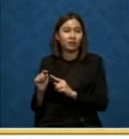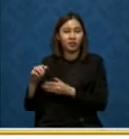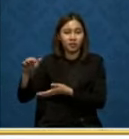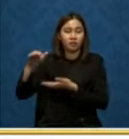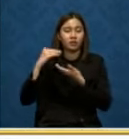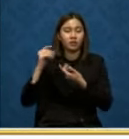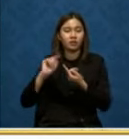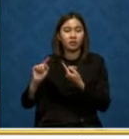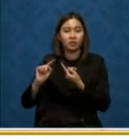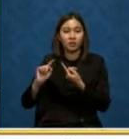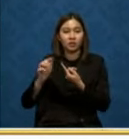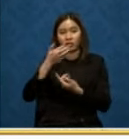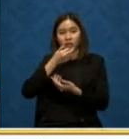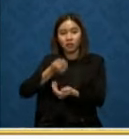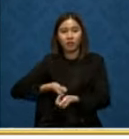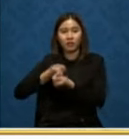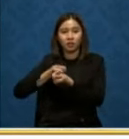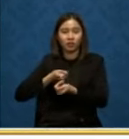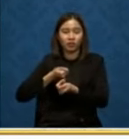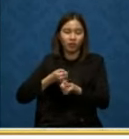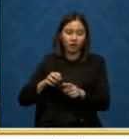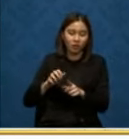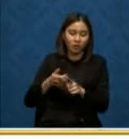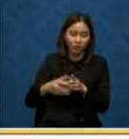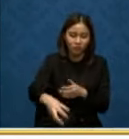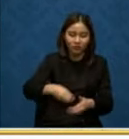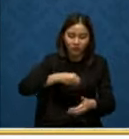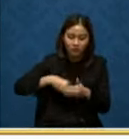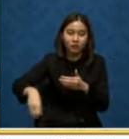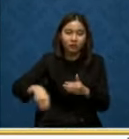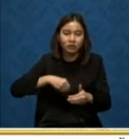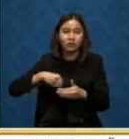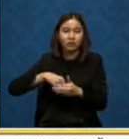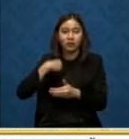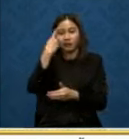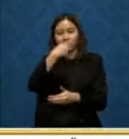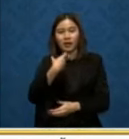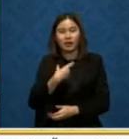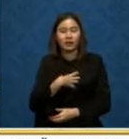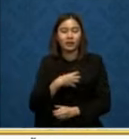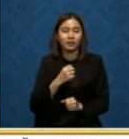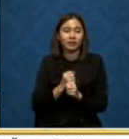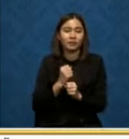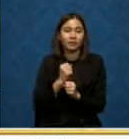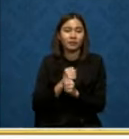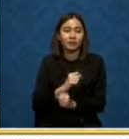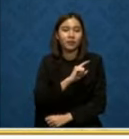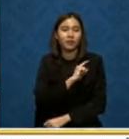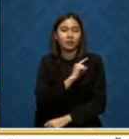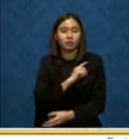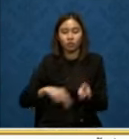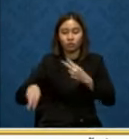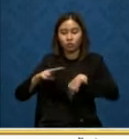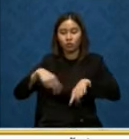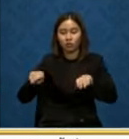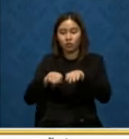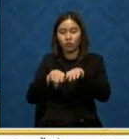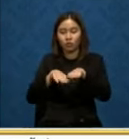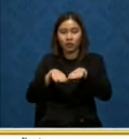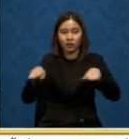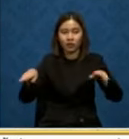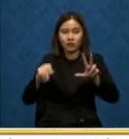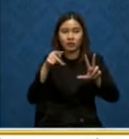เข้าช่วงที่เกษตรกรกำลังเก็บเกี่ยวอยากให้หน่วยงานที่เกี่ยวข้องตรวจสอบเรื่องมาตรการสาน